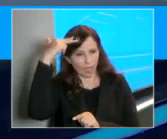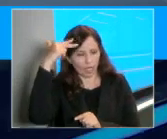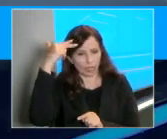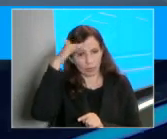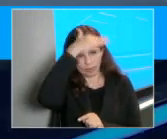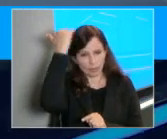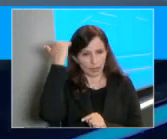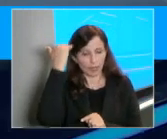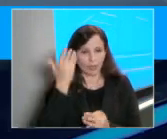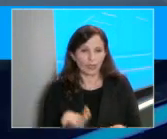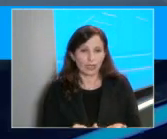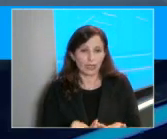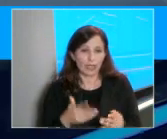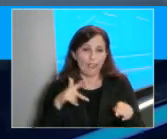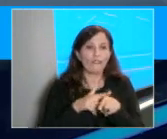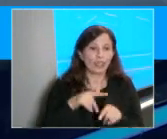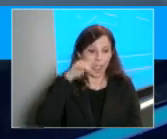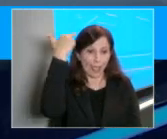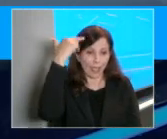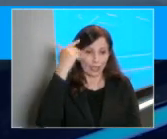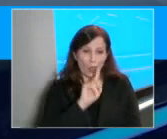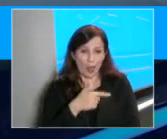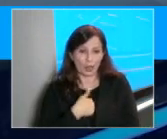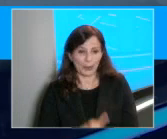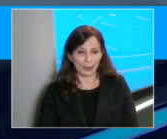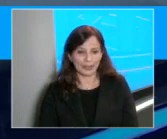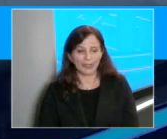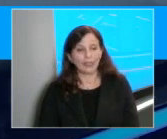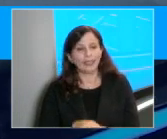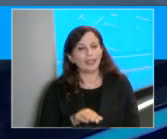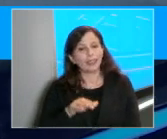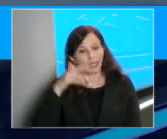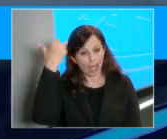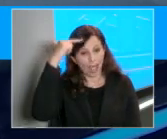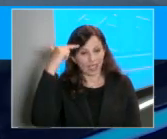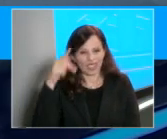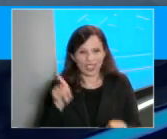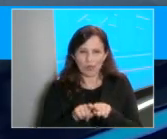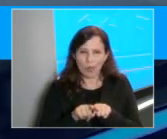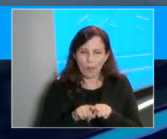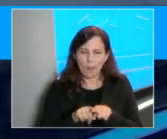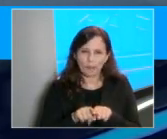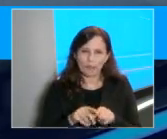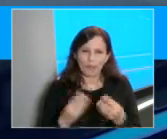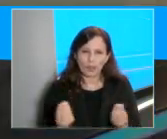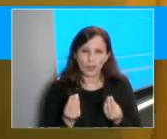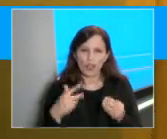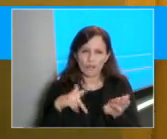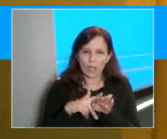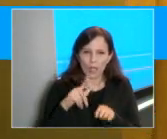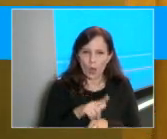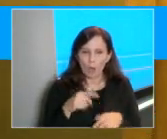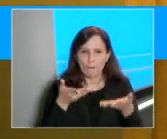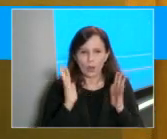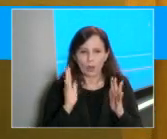מאשר אנחנו. זה הפריע לגנץ, לא הפריע לנו. כן, נראה לי שגנץ היה גיבנת קשה מאוד בשבילו הרוטציה